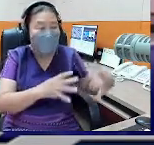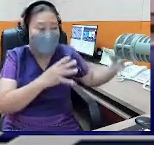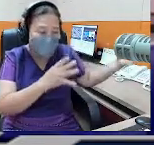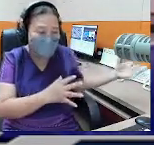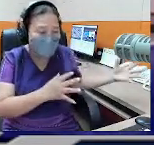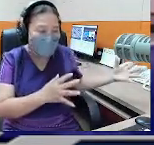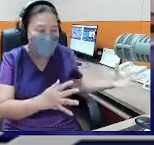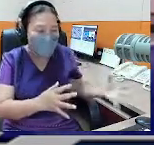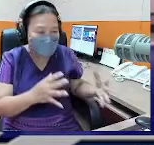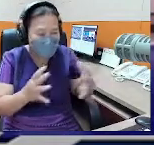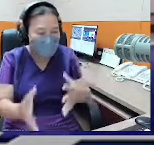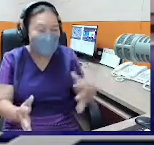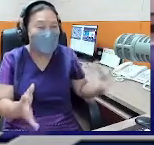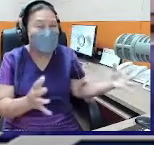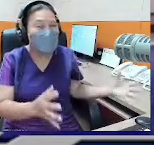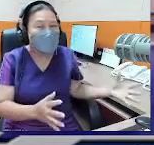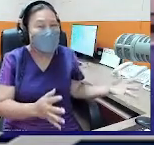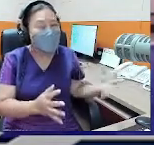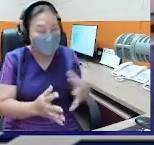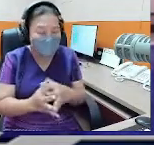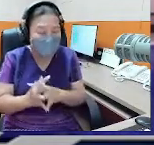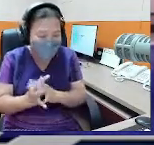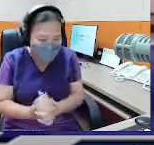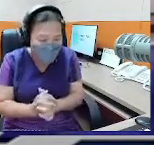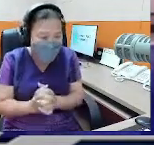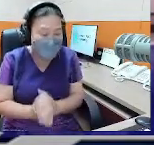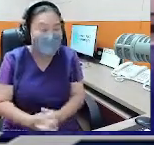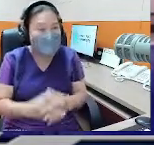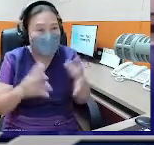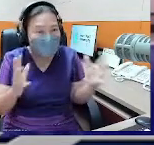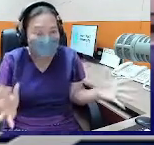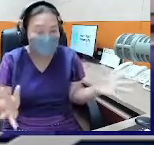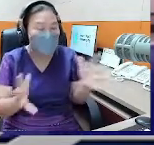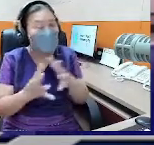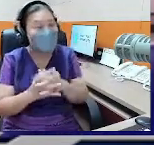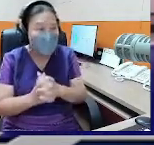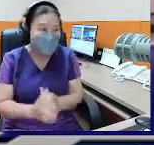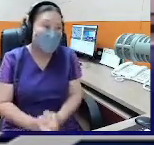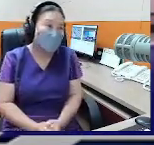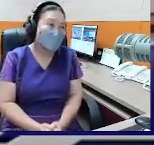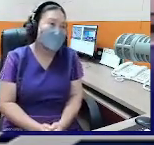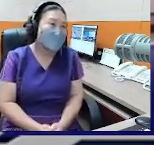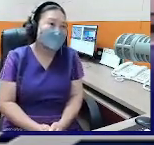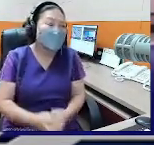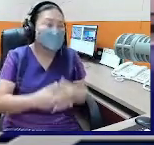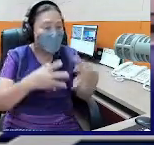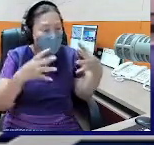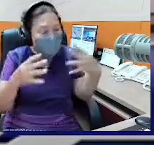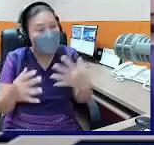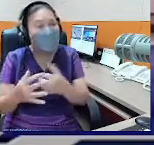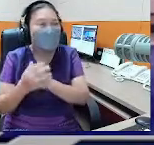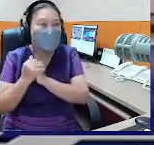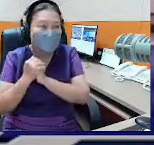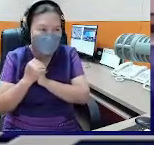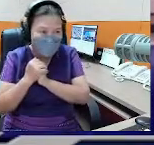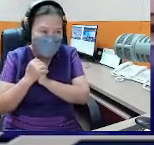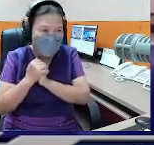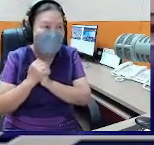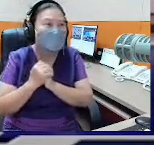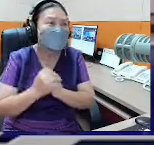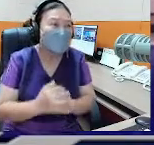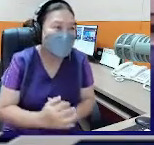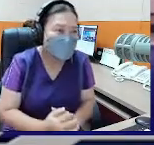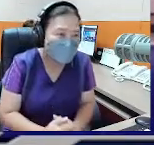ได้เห็นอนาคตนะคะว่าถ้าน้องๆจบไปเนี่ยจะเป็นอย่างไรกันบ้างทีนี้หลายคนก็คงอยากรู้แหละว่าถ้าเกิดลูกเข้ามาเรียนในหลักสูต